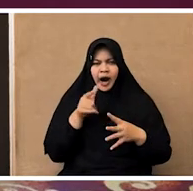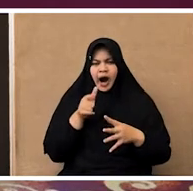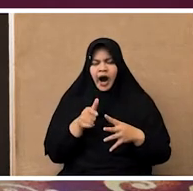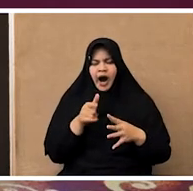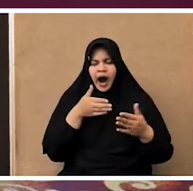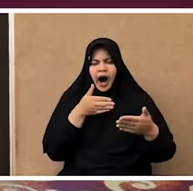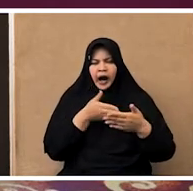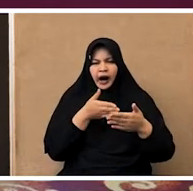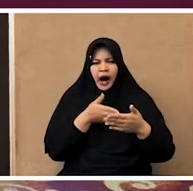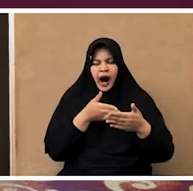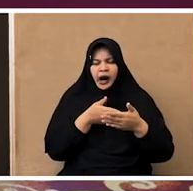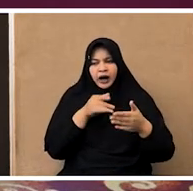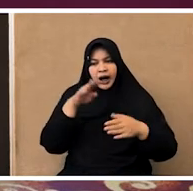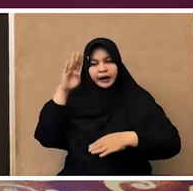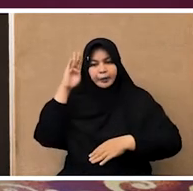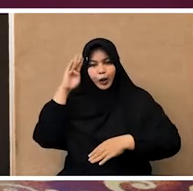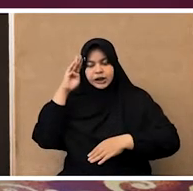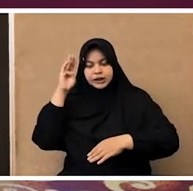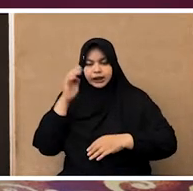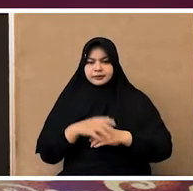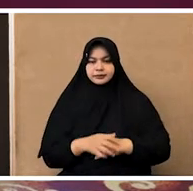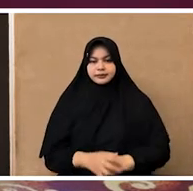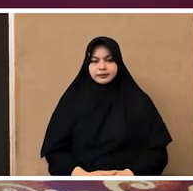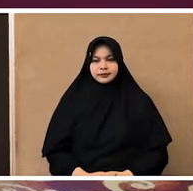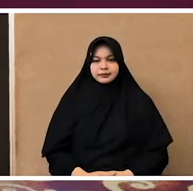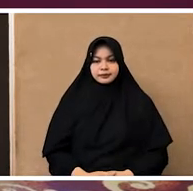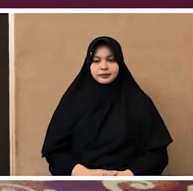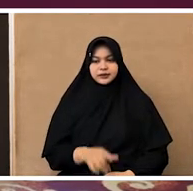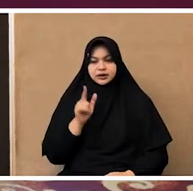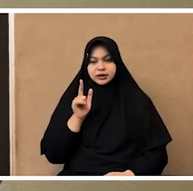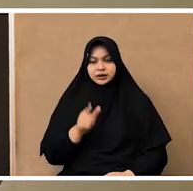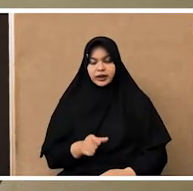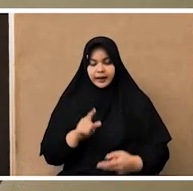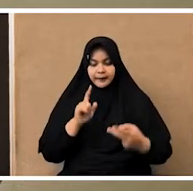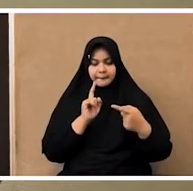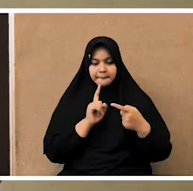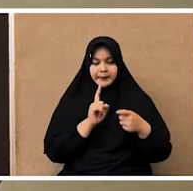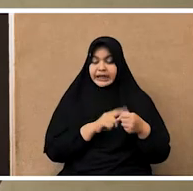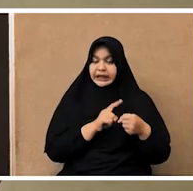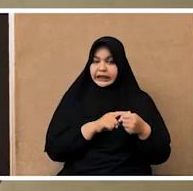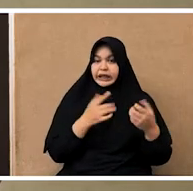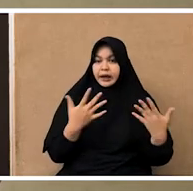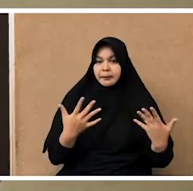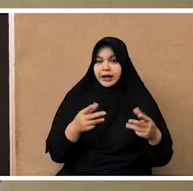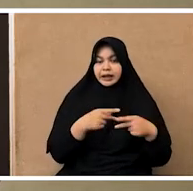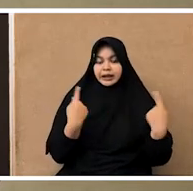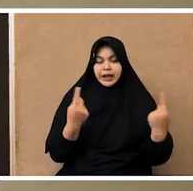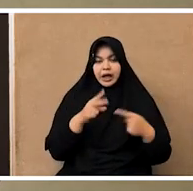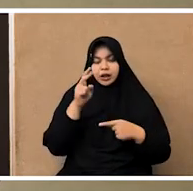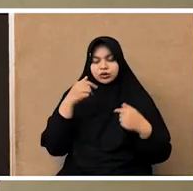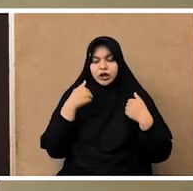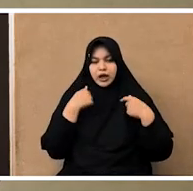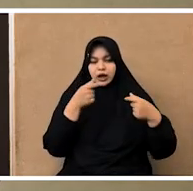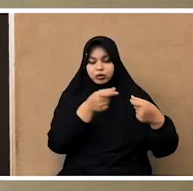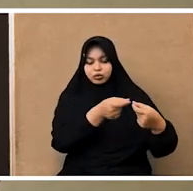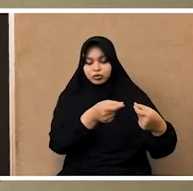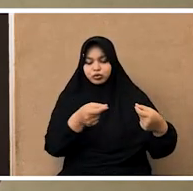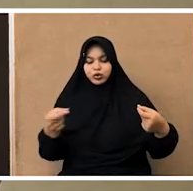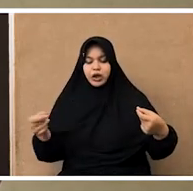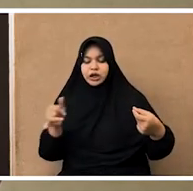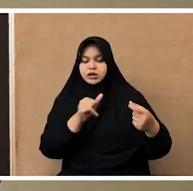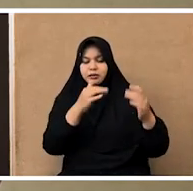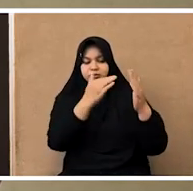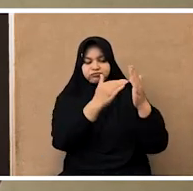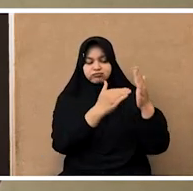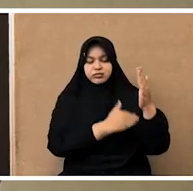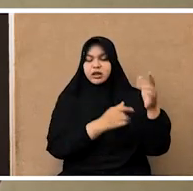dihentikan di tingkat Kepolisian nah poinnya adalah kita harus punya tolak ukur yang sama jadi